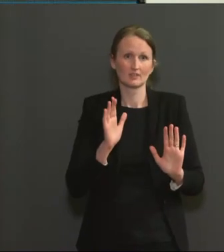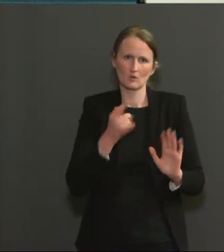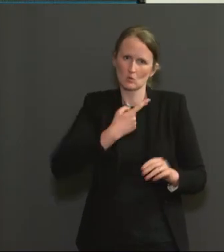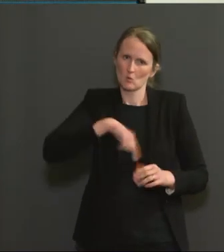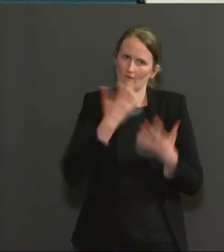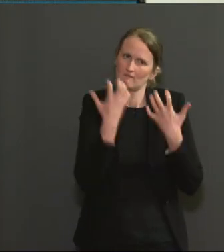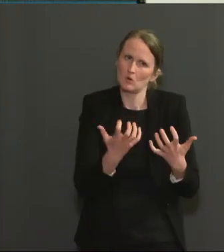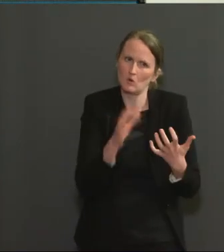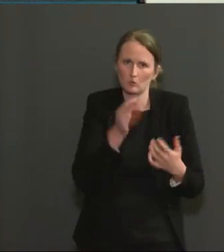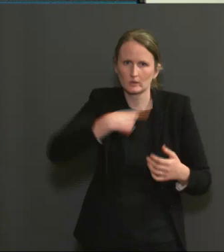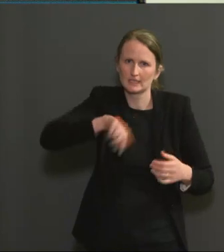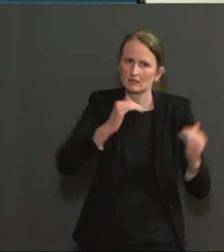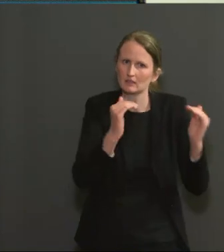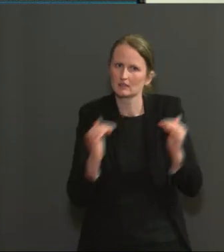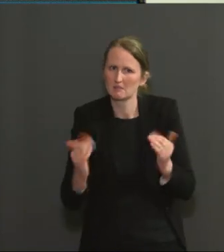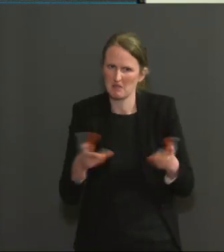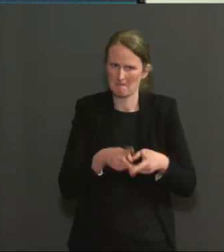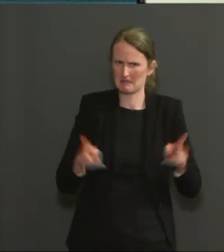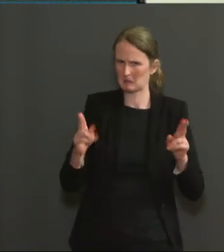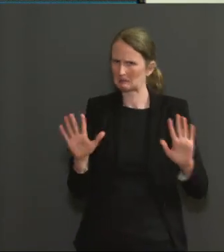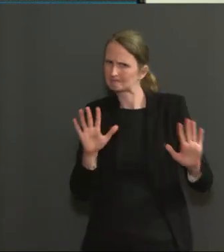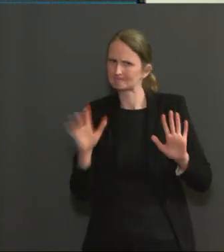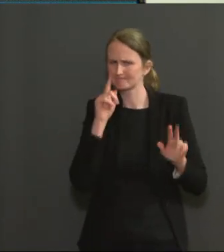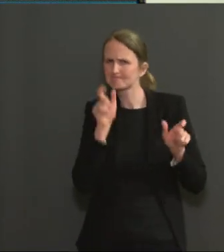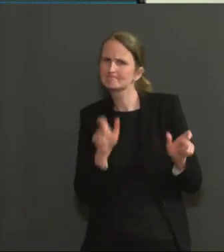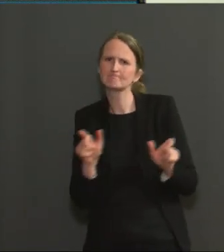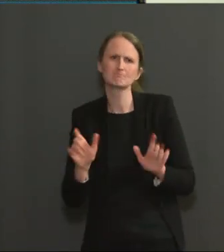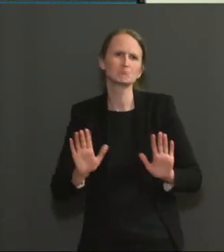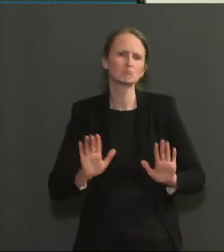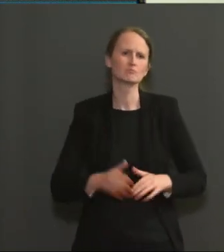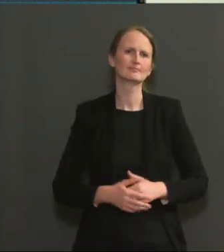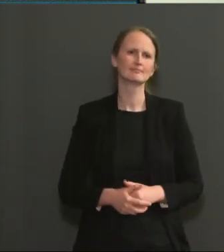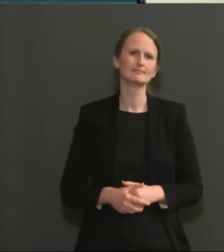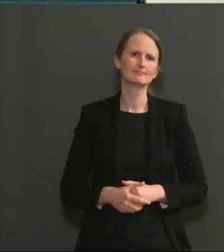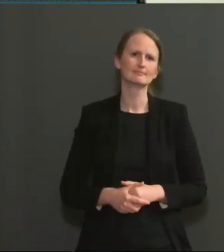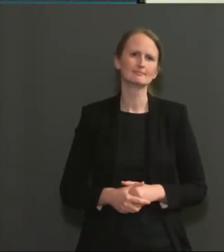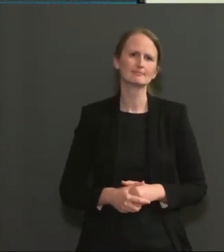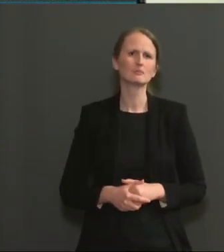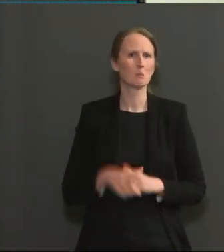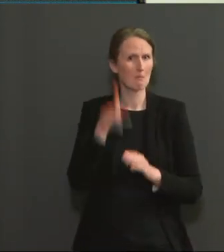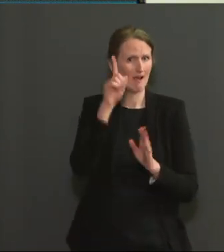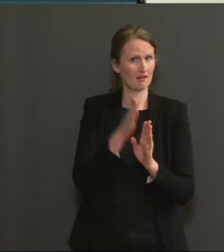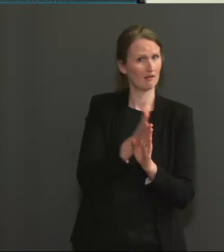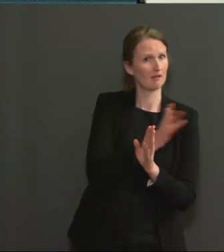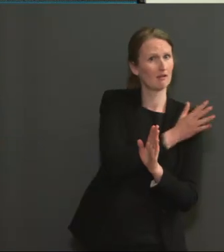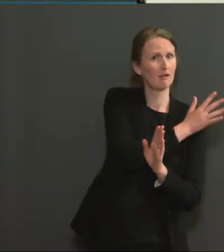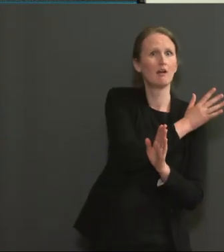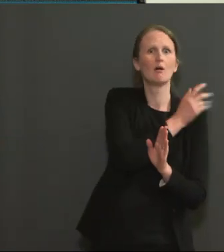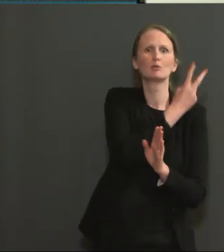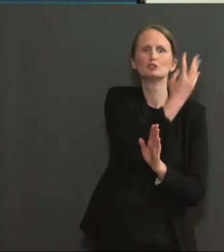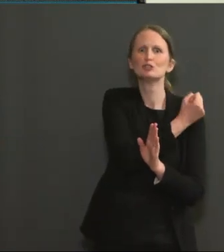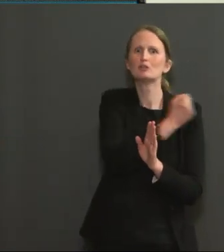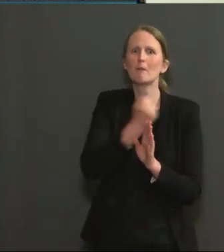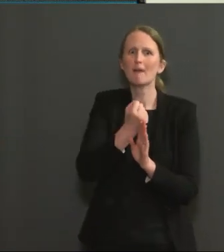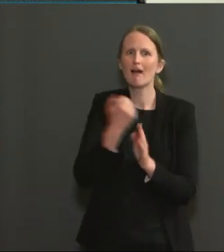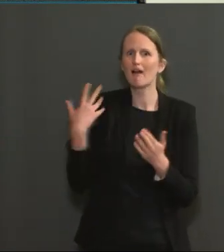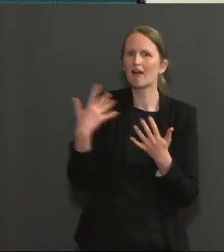tout cœur cette diminution qui est là présente depuis des semaines elle a été le fait des efforts que nous